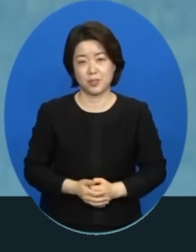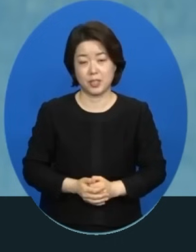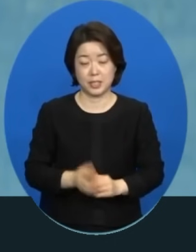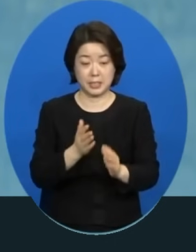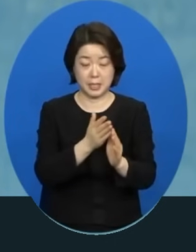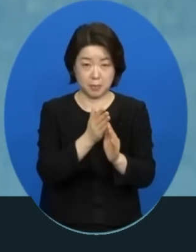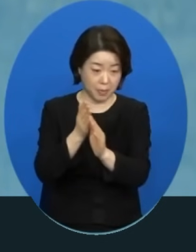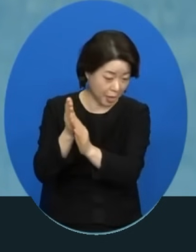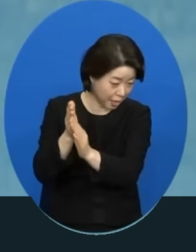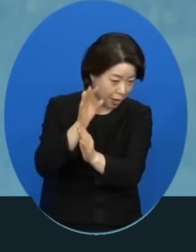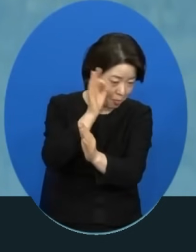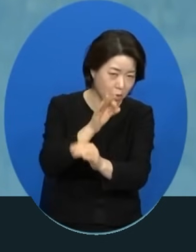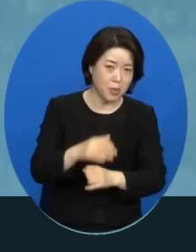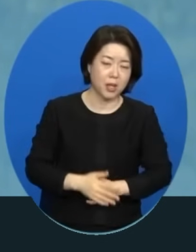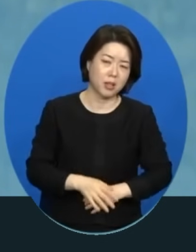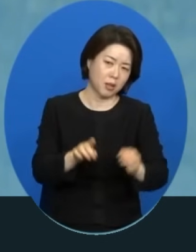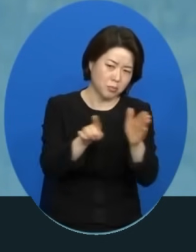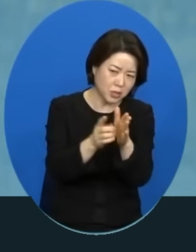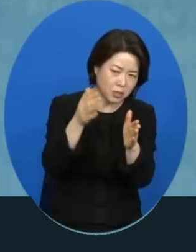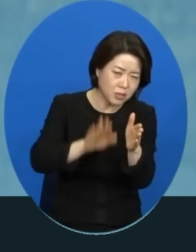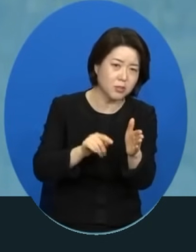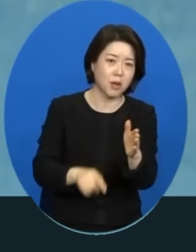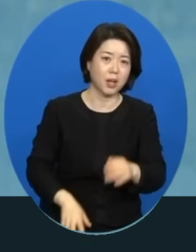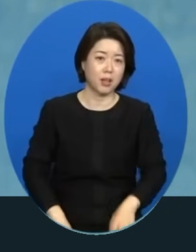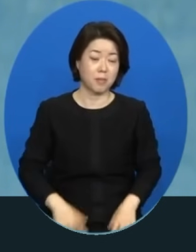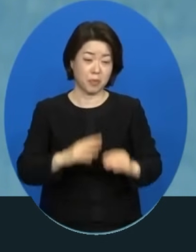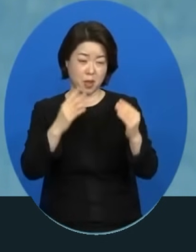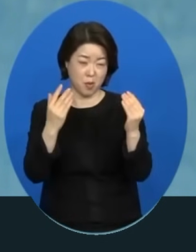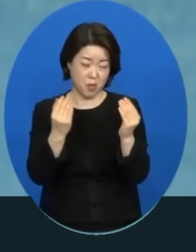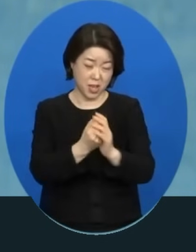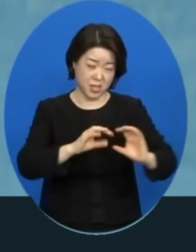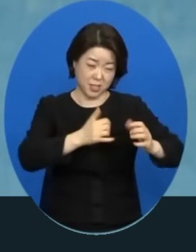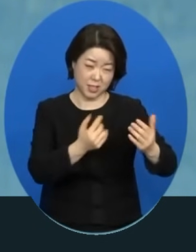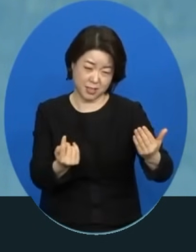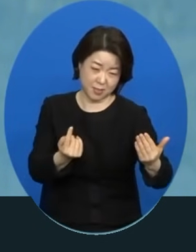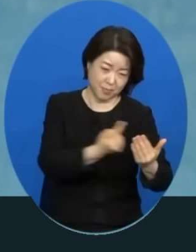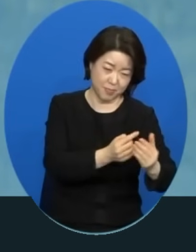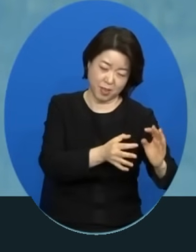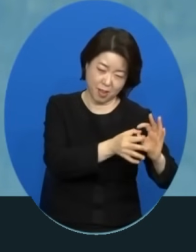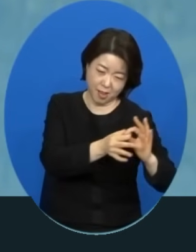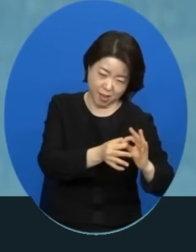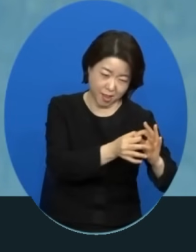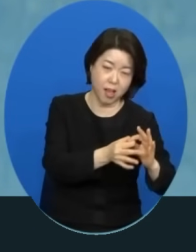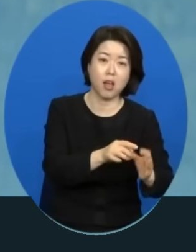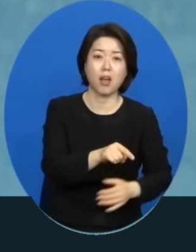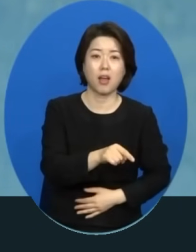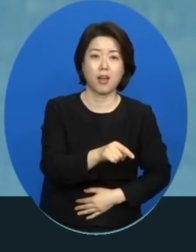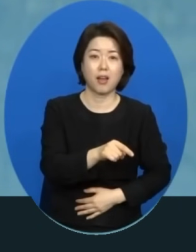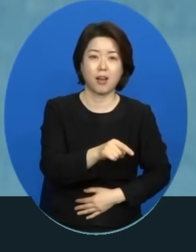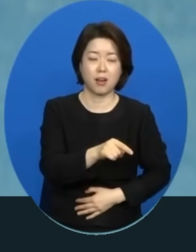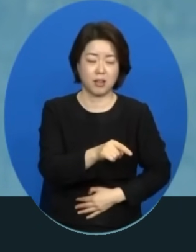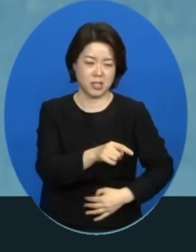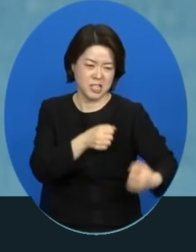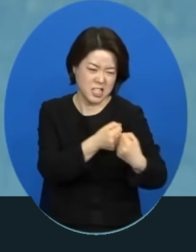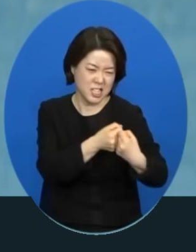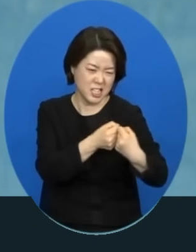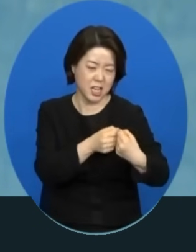한쪽은 믿었다고 하는데 완전히 세속적으로 사는 겁니다. 치고받고